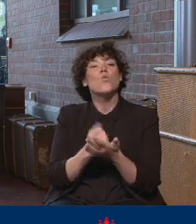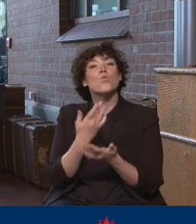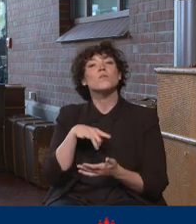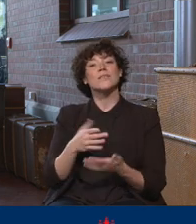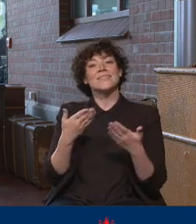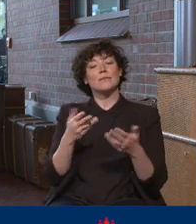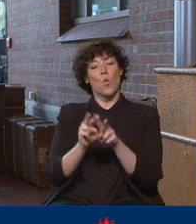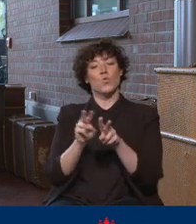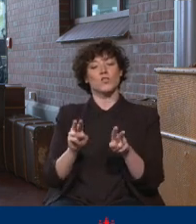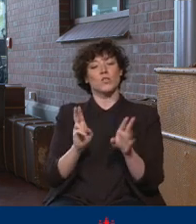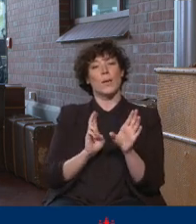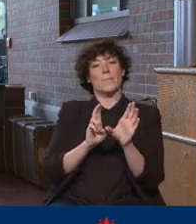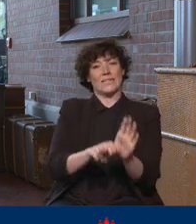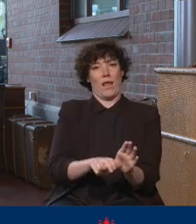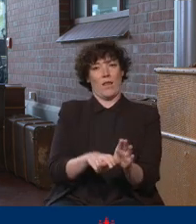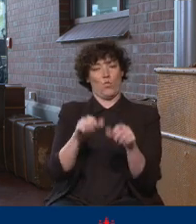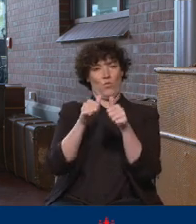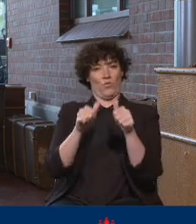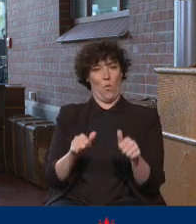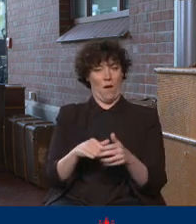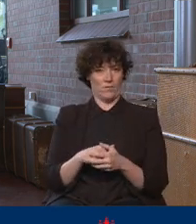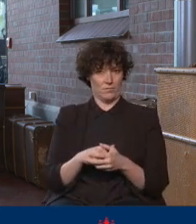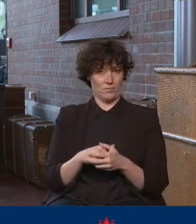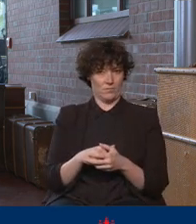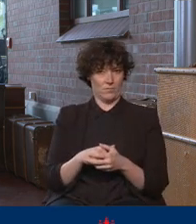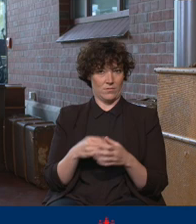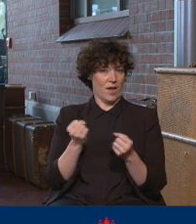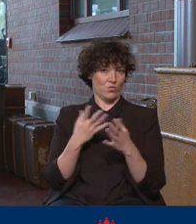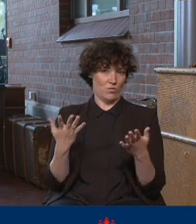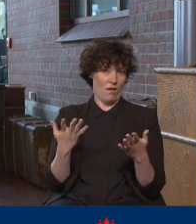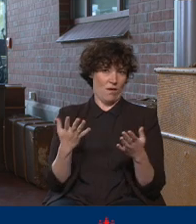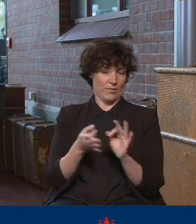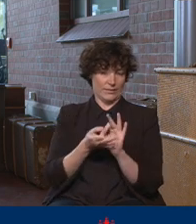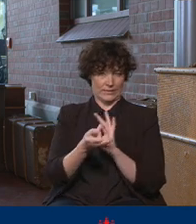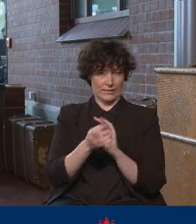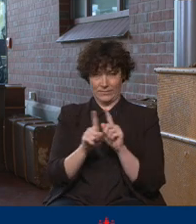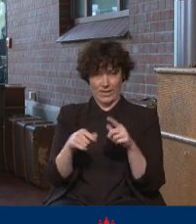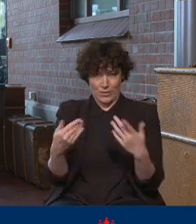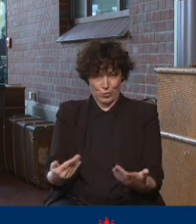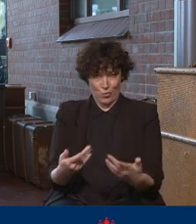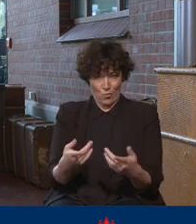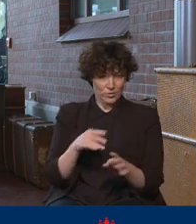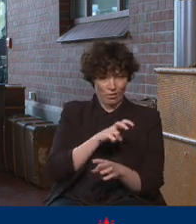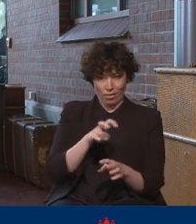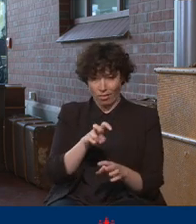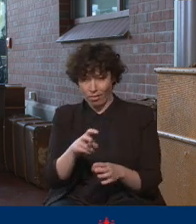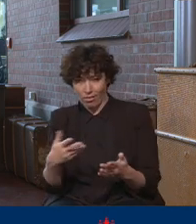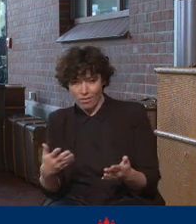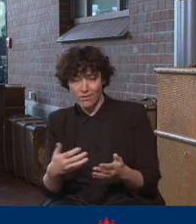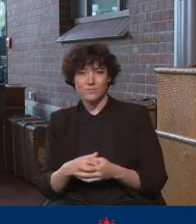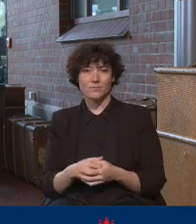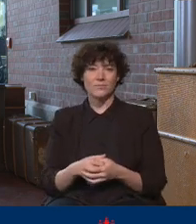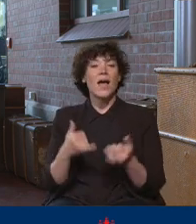formaten unterwegs als es ja nichts fertig das vielleicht einfach mal vorangestellt ansonsten denke ich wenn man schaut was ist